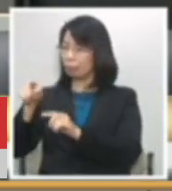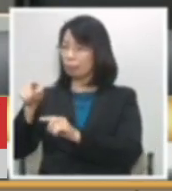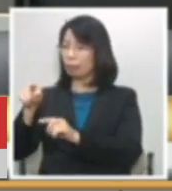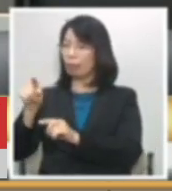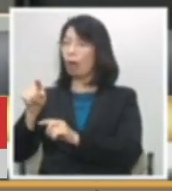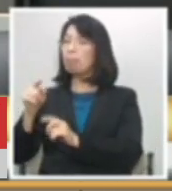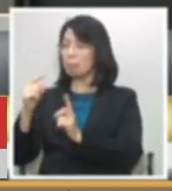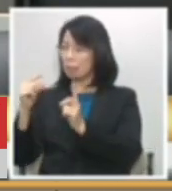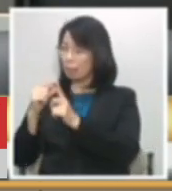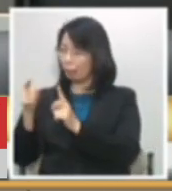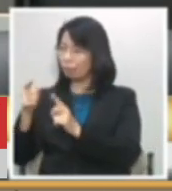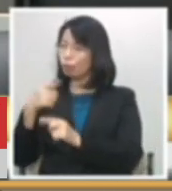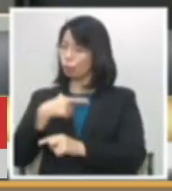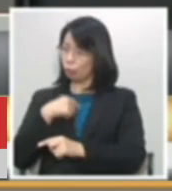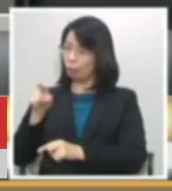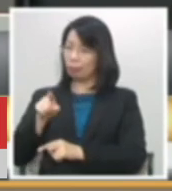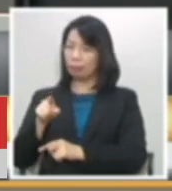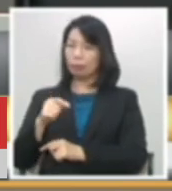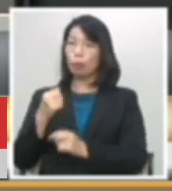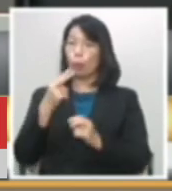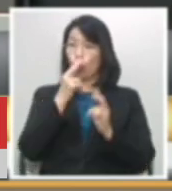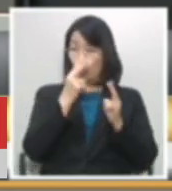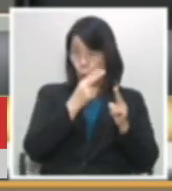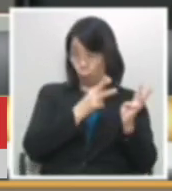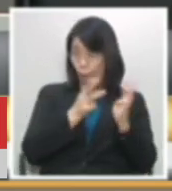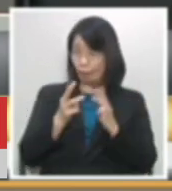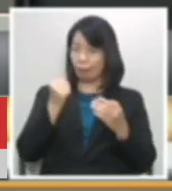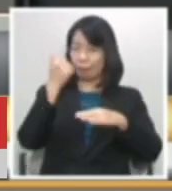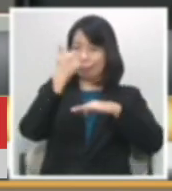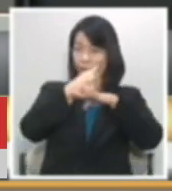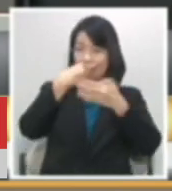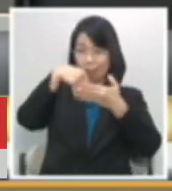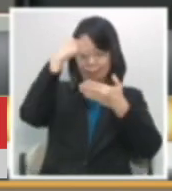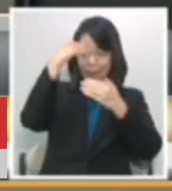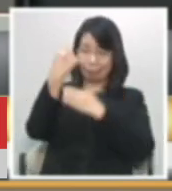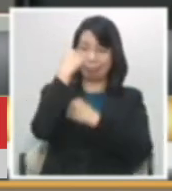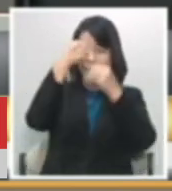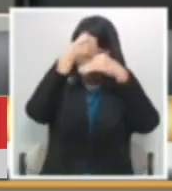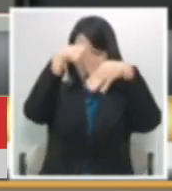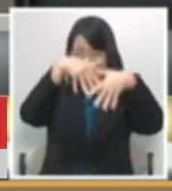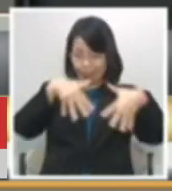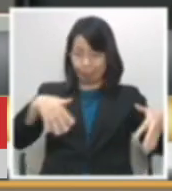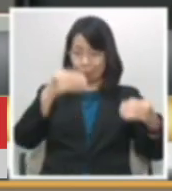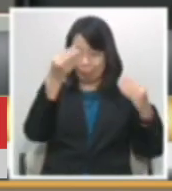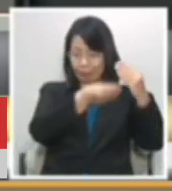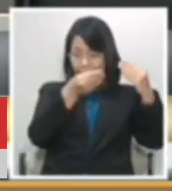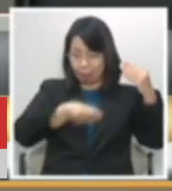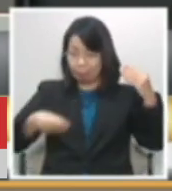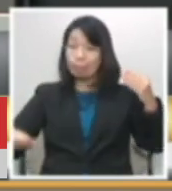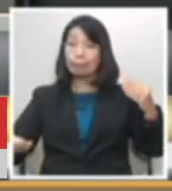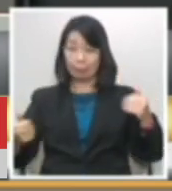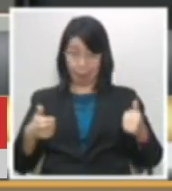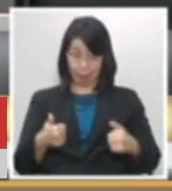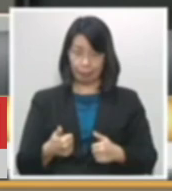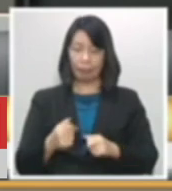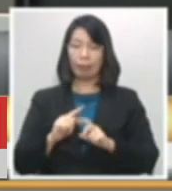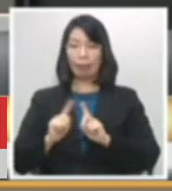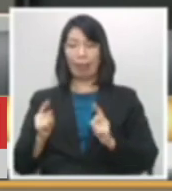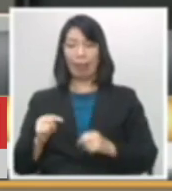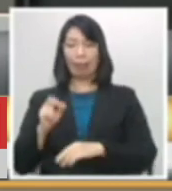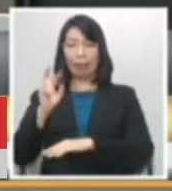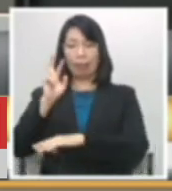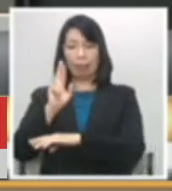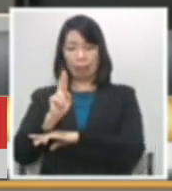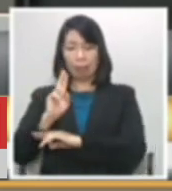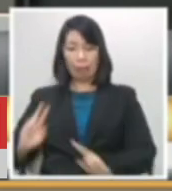ศึกษากระทรวงศึกษาโดยท่านรัฐมนตรีว่าการกระทรวงศึกษาธิการบอกว่าจะกระจายอำ